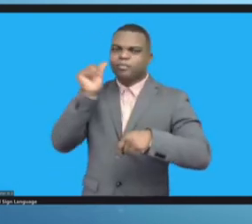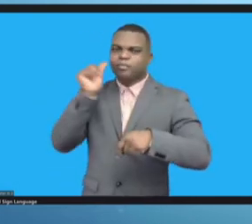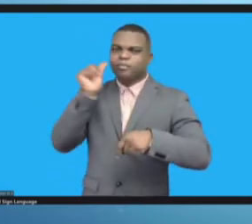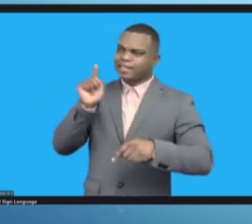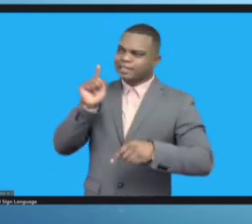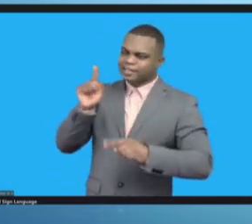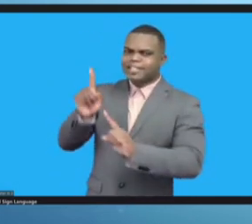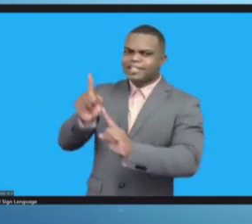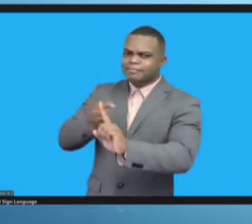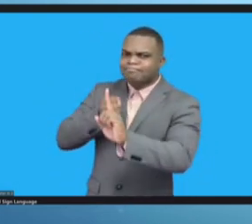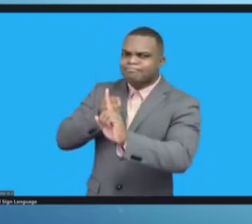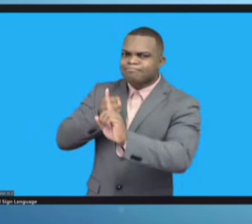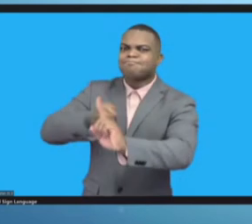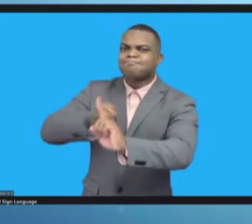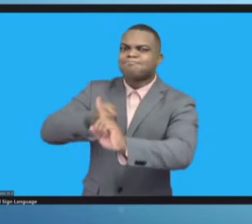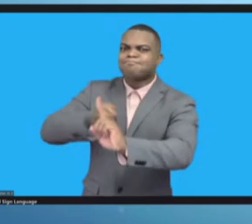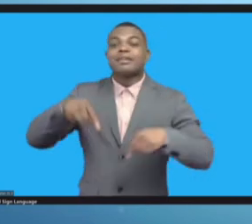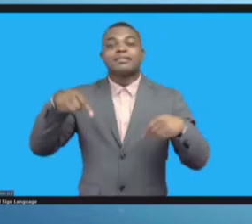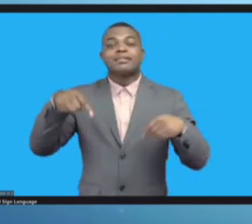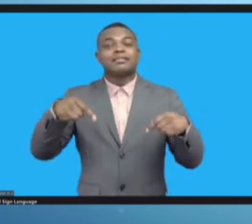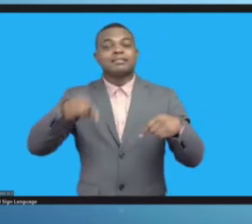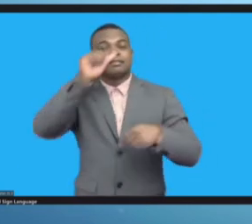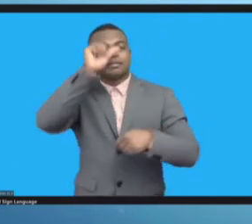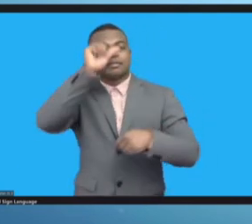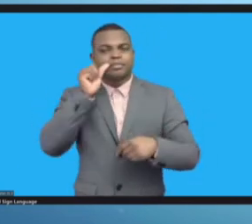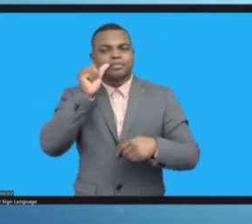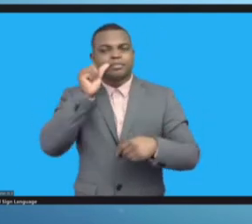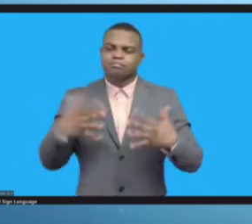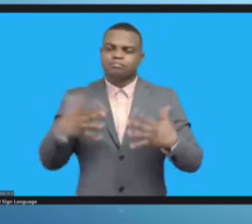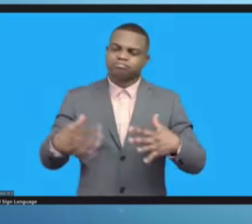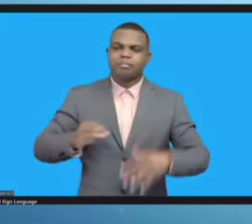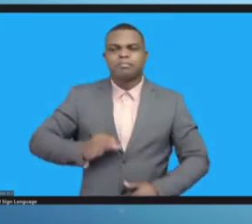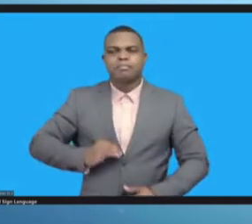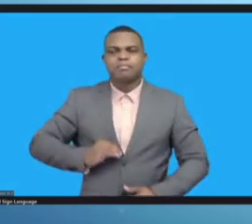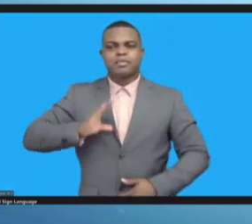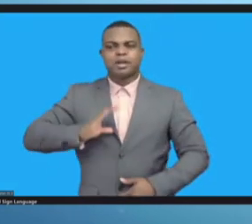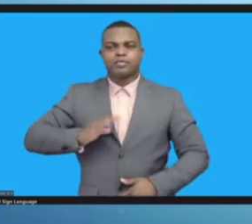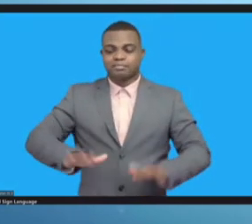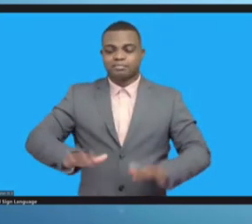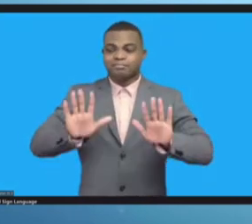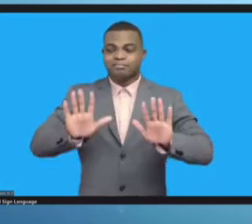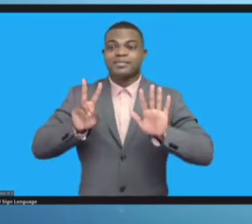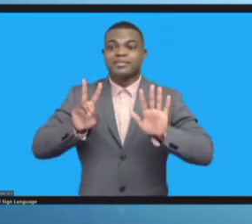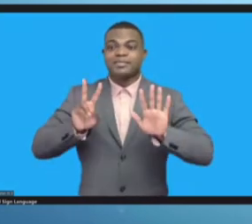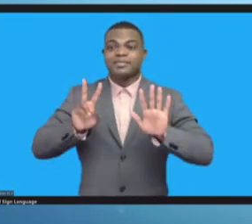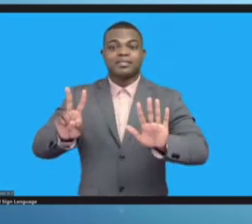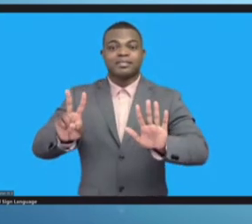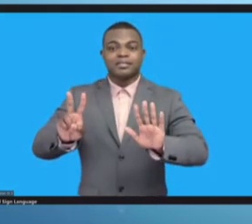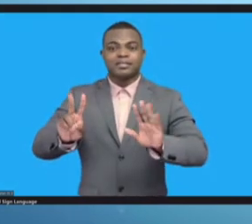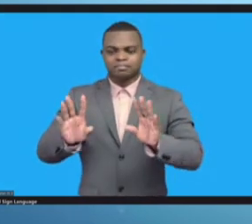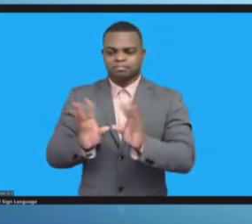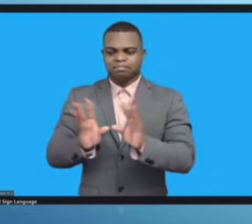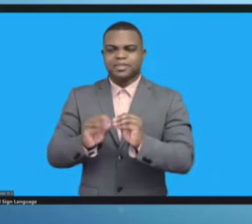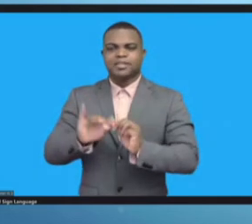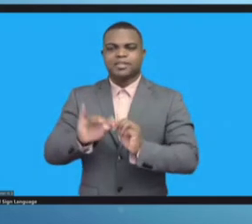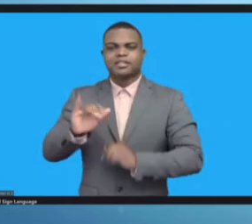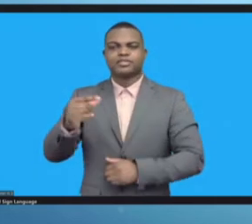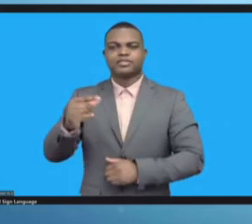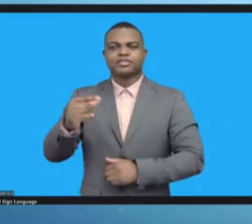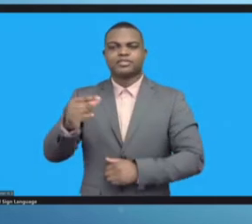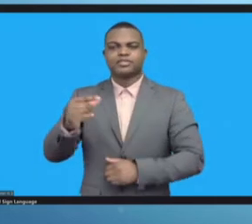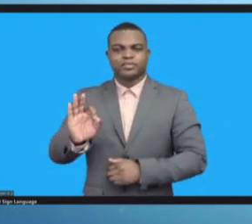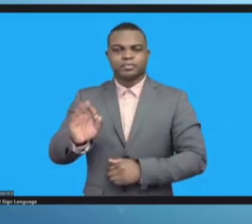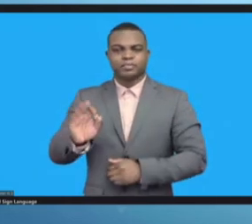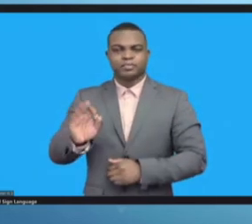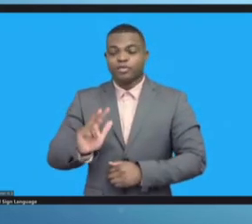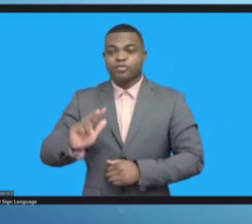à accueillir un tel forum depuis l'inception de cet événement. Cet événement de grande taille,